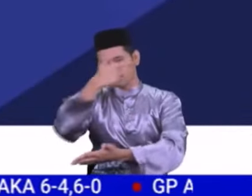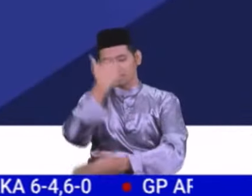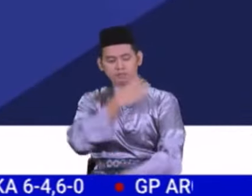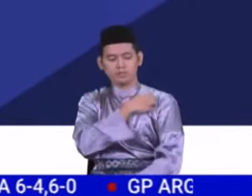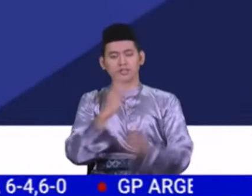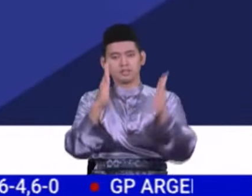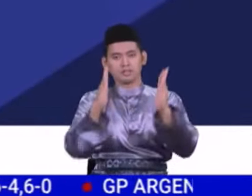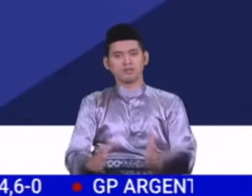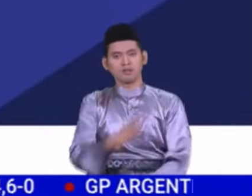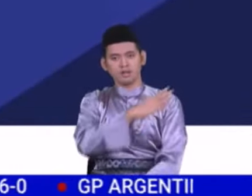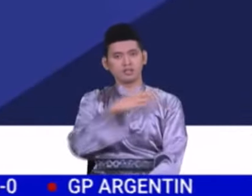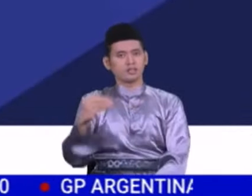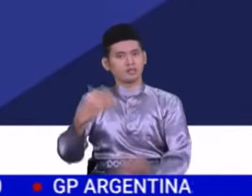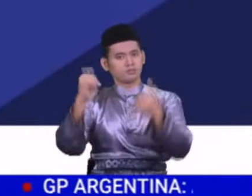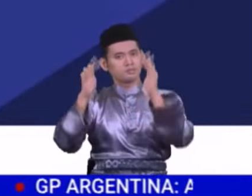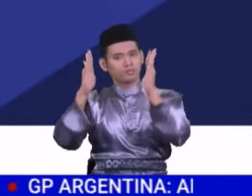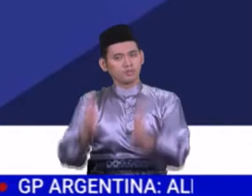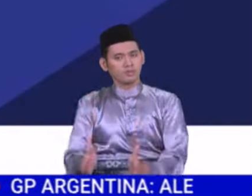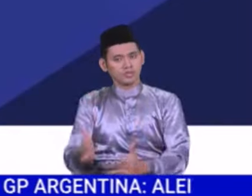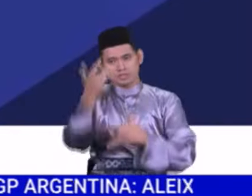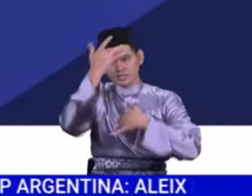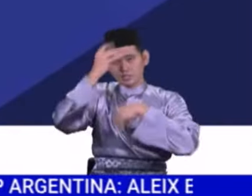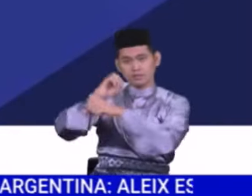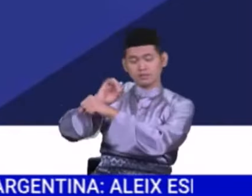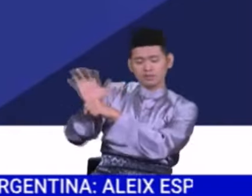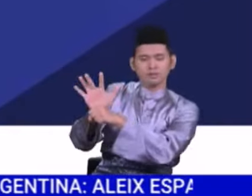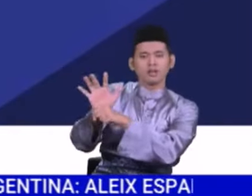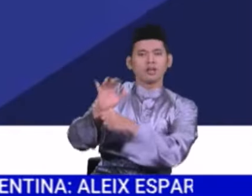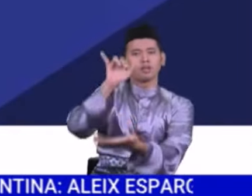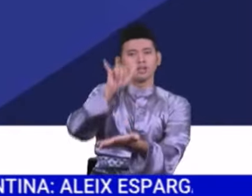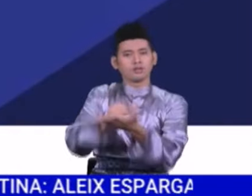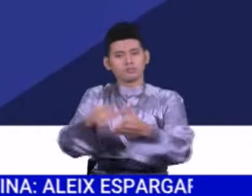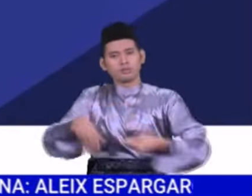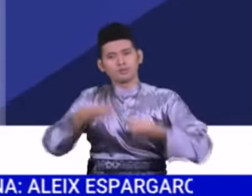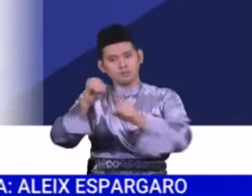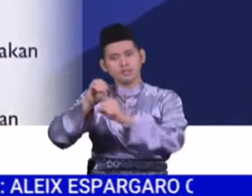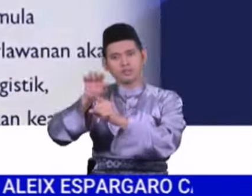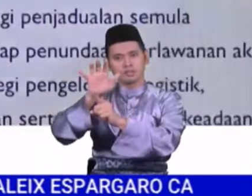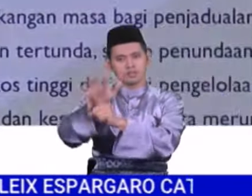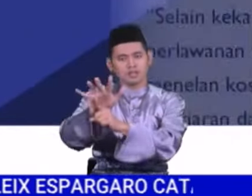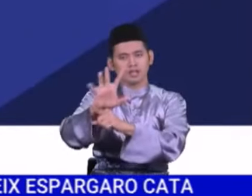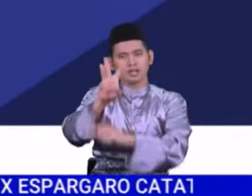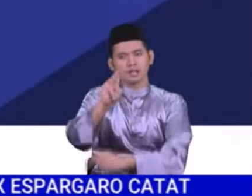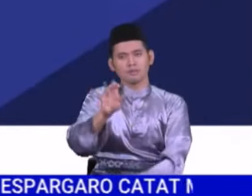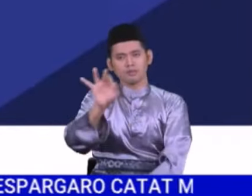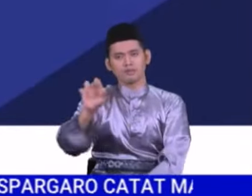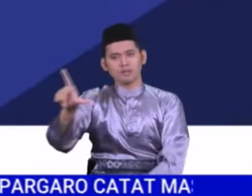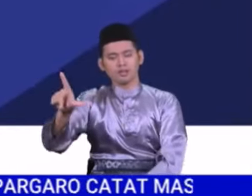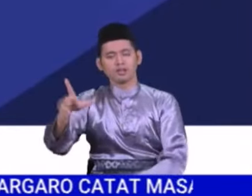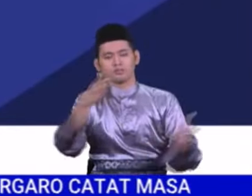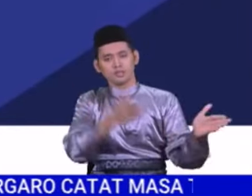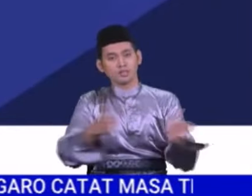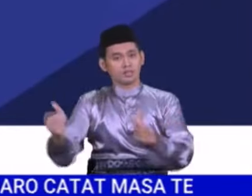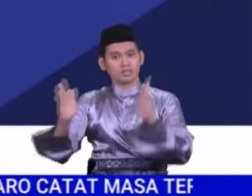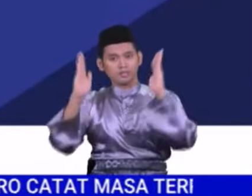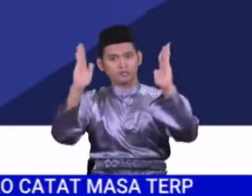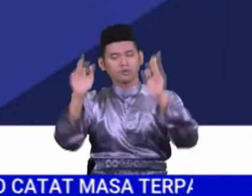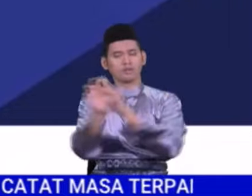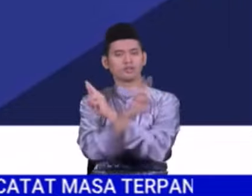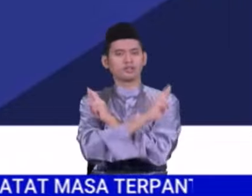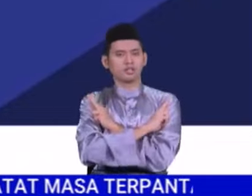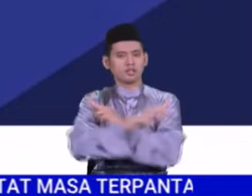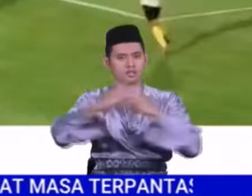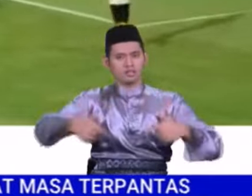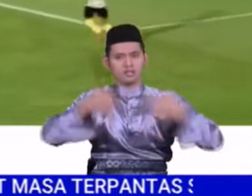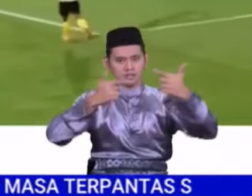pegawai dan pemain yang terkesan oleh covert 19 karena itu menjelaskan rancangan mfl bagi merangkai tempo Rich chigga mission